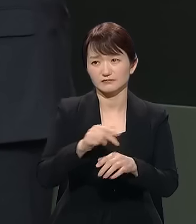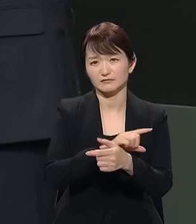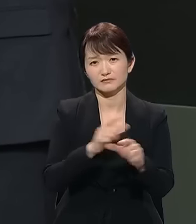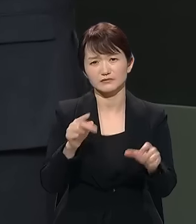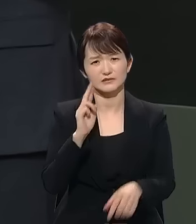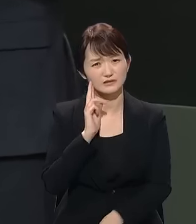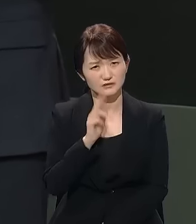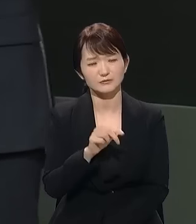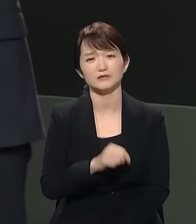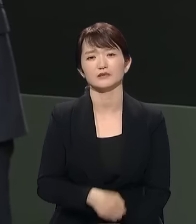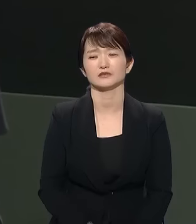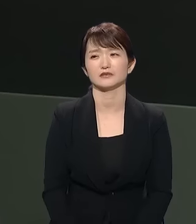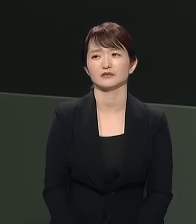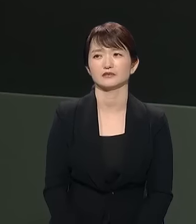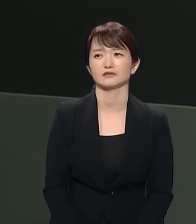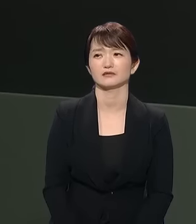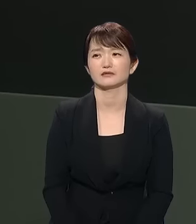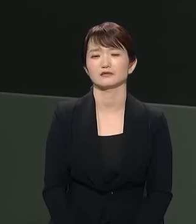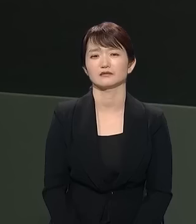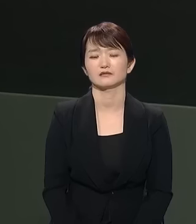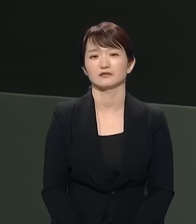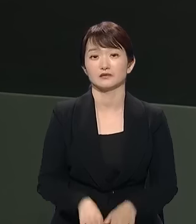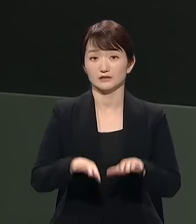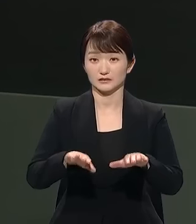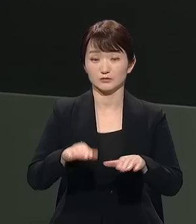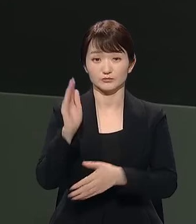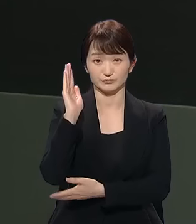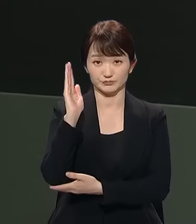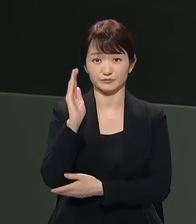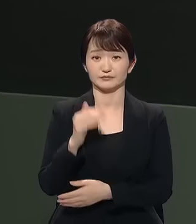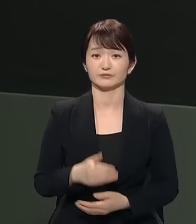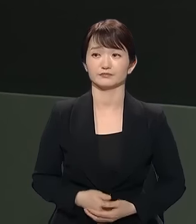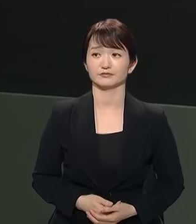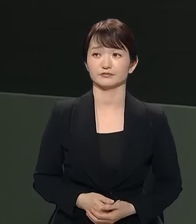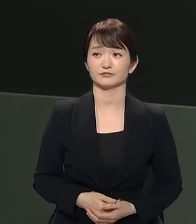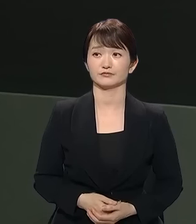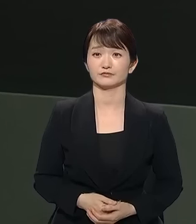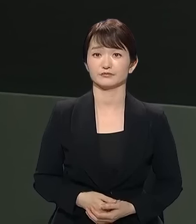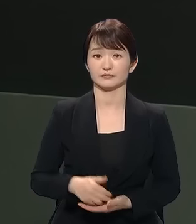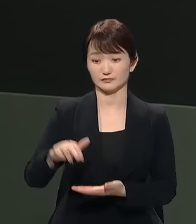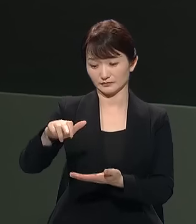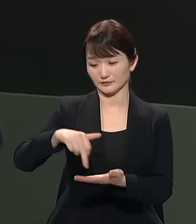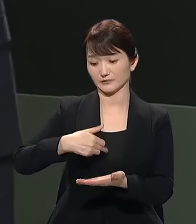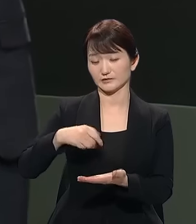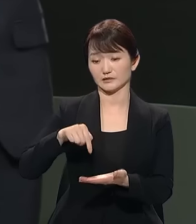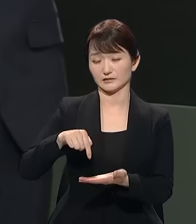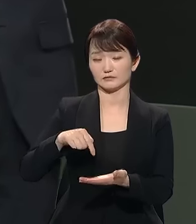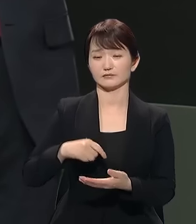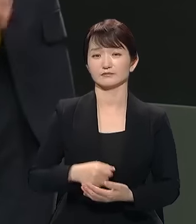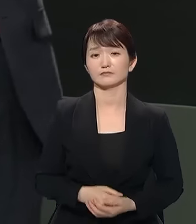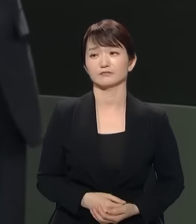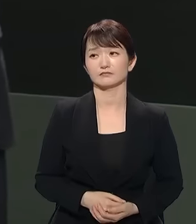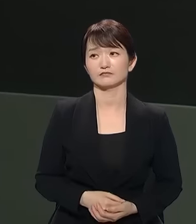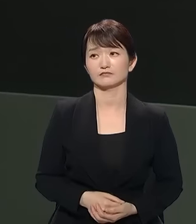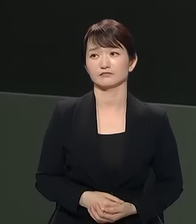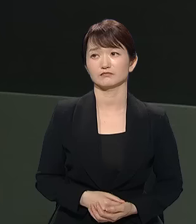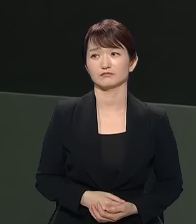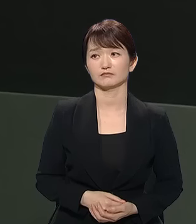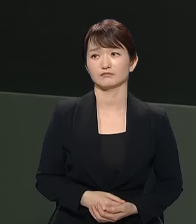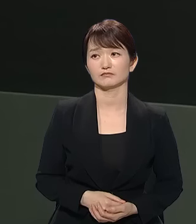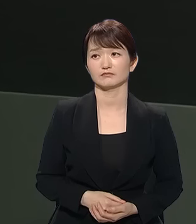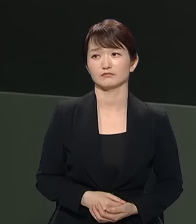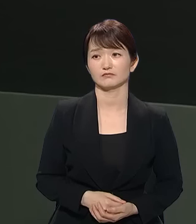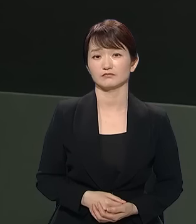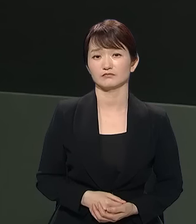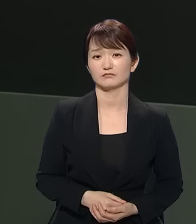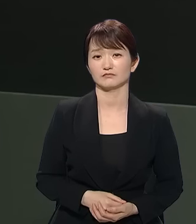조카들이 너무 해입니다. 아 이번 사연은 말이죠. 아 그 카톡으로 온 사연 제보였는데, 아, 조금 좀